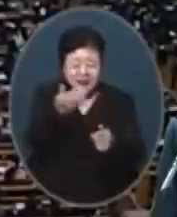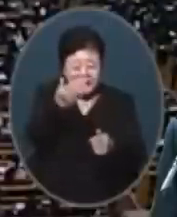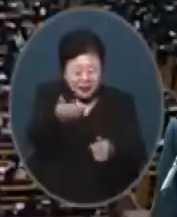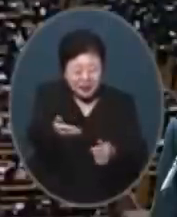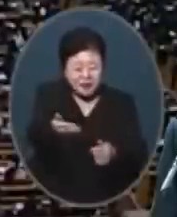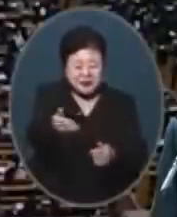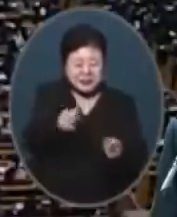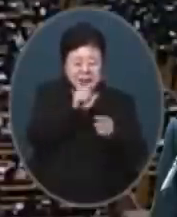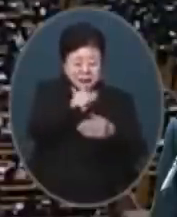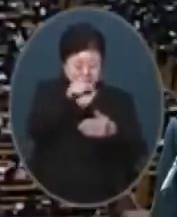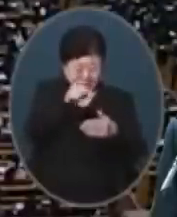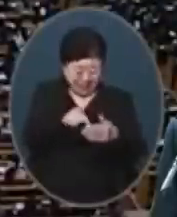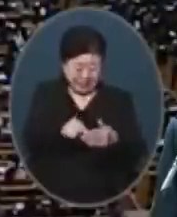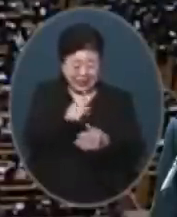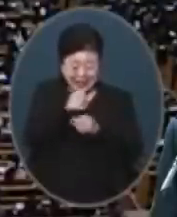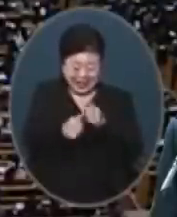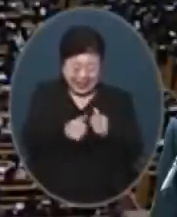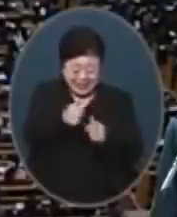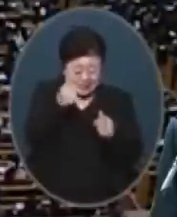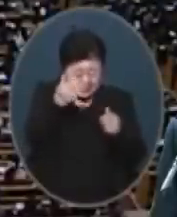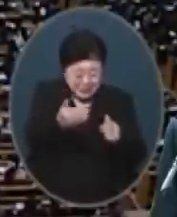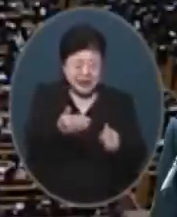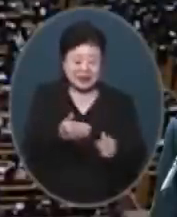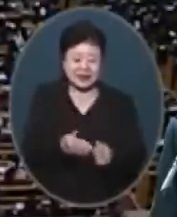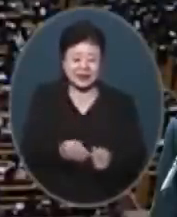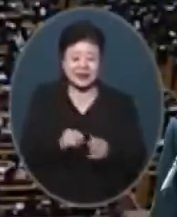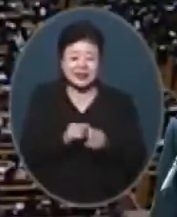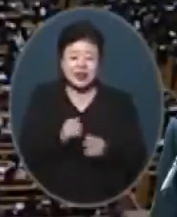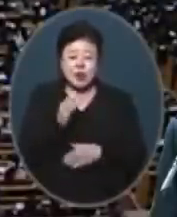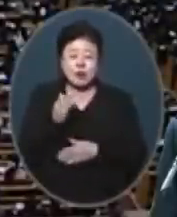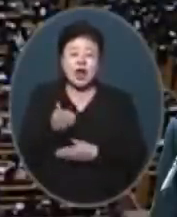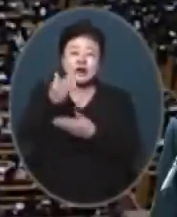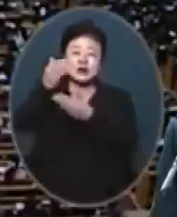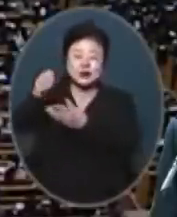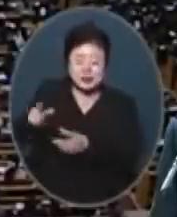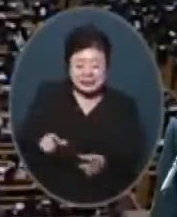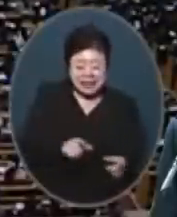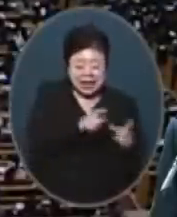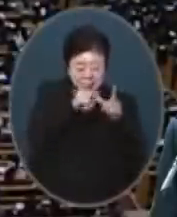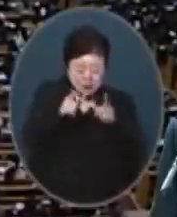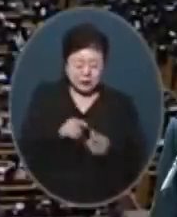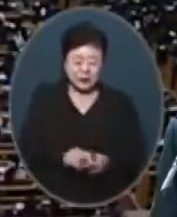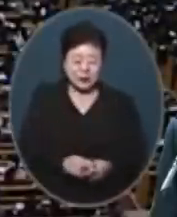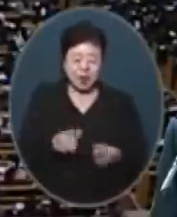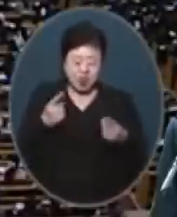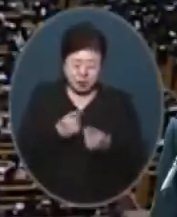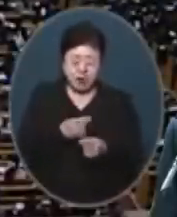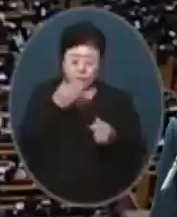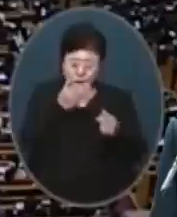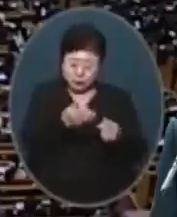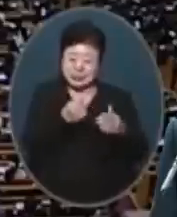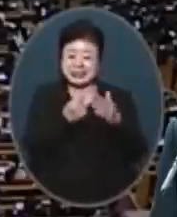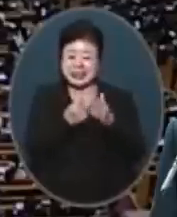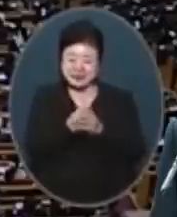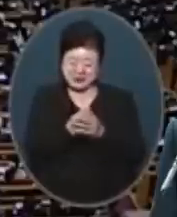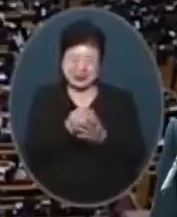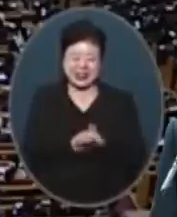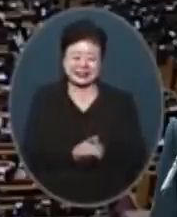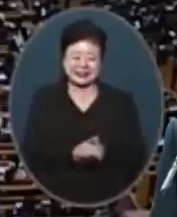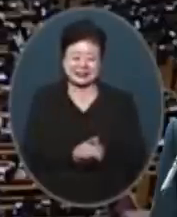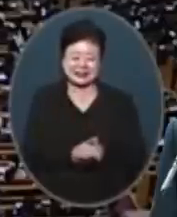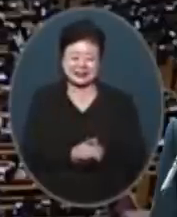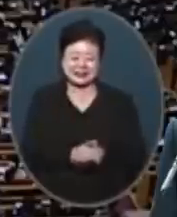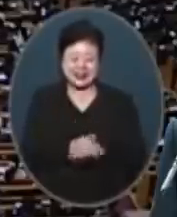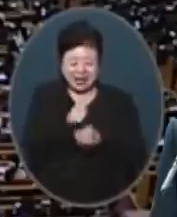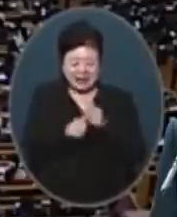여러분의 삶을 하나님께 영광 돌리는 삶으로 바꾸어 주시기 때문인 것입니다.